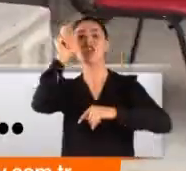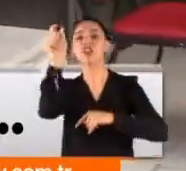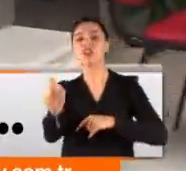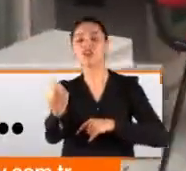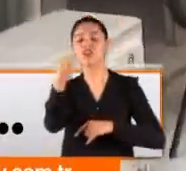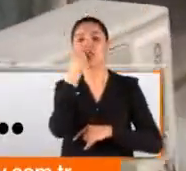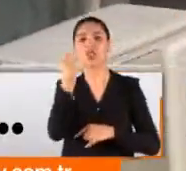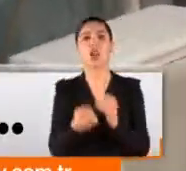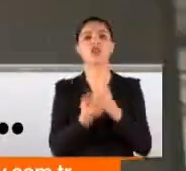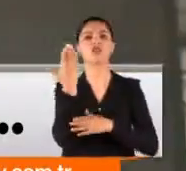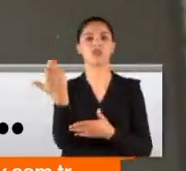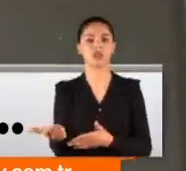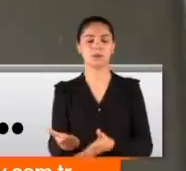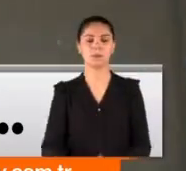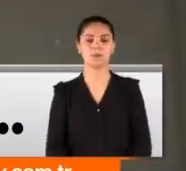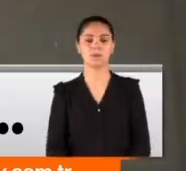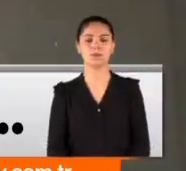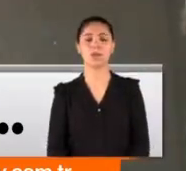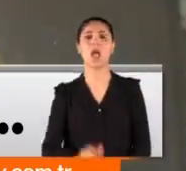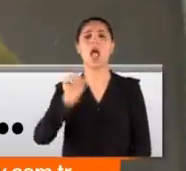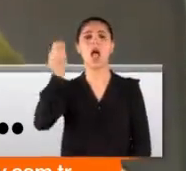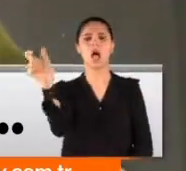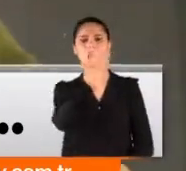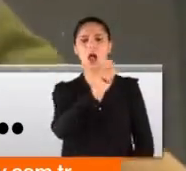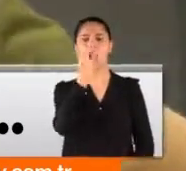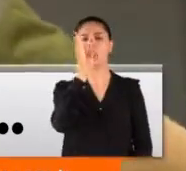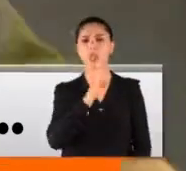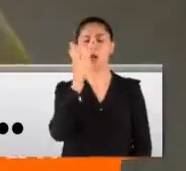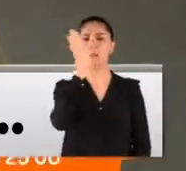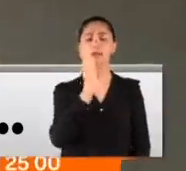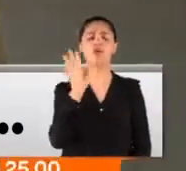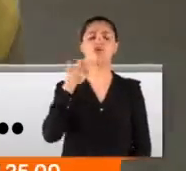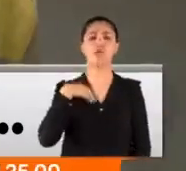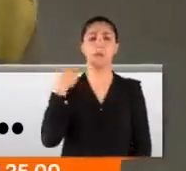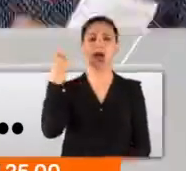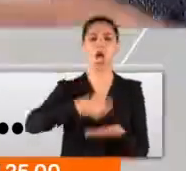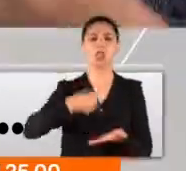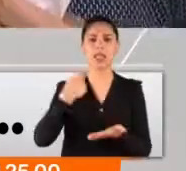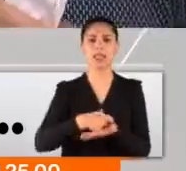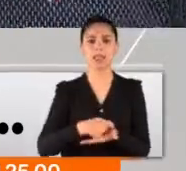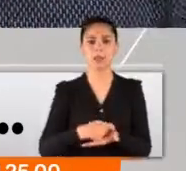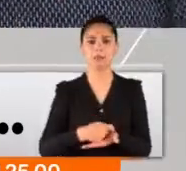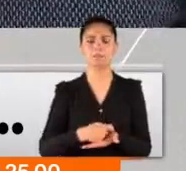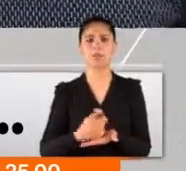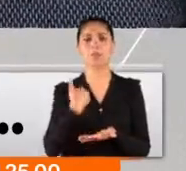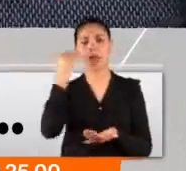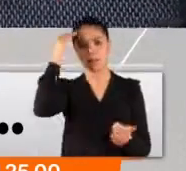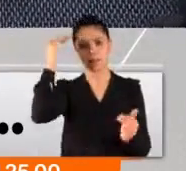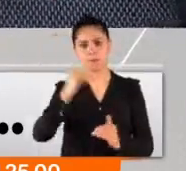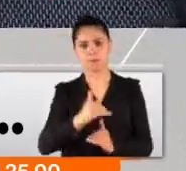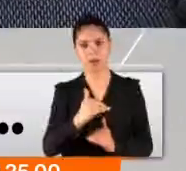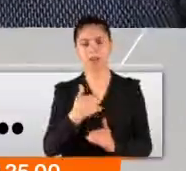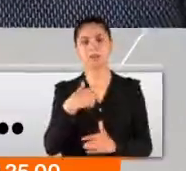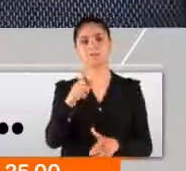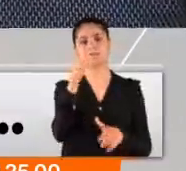aslında bir dolandırıcıydı. Aşağı yukarı her ay 400-500 lira para ödemişimdir. Bizim ağzım yandı, orada